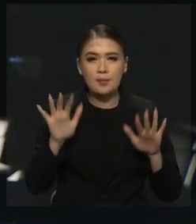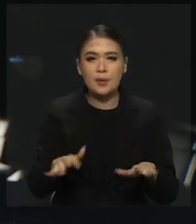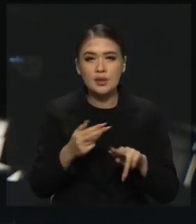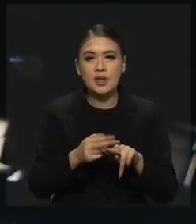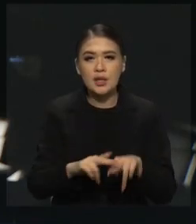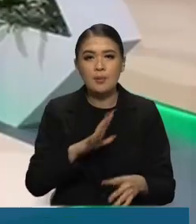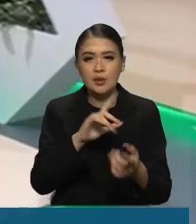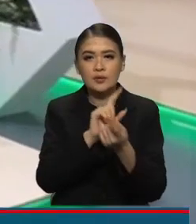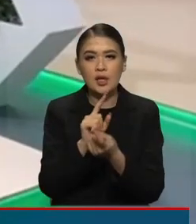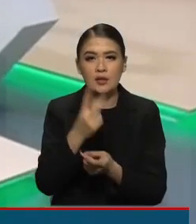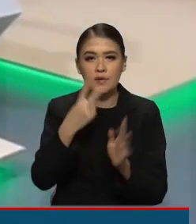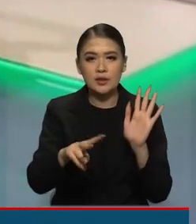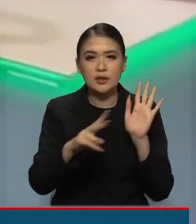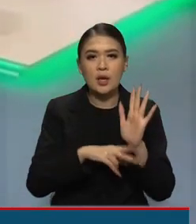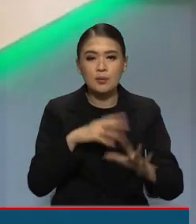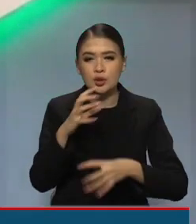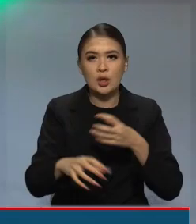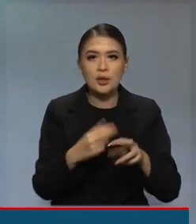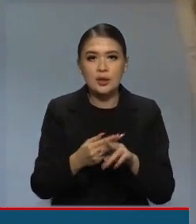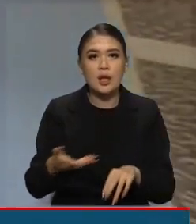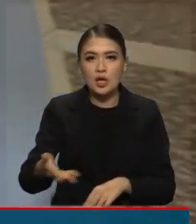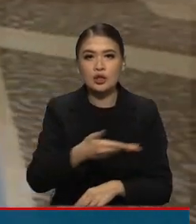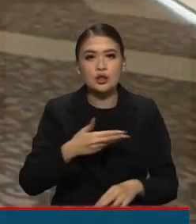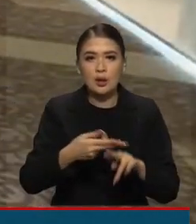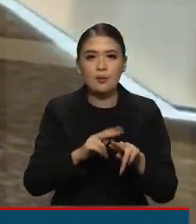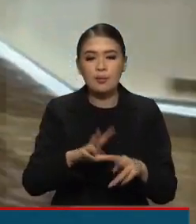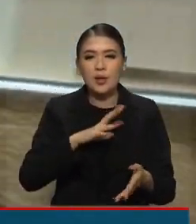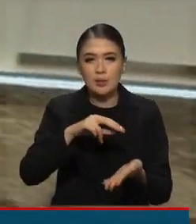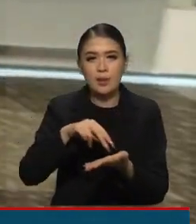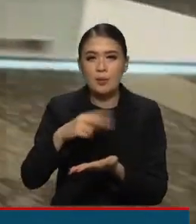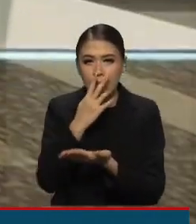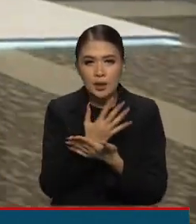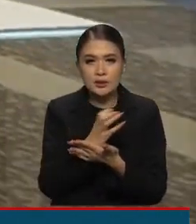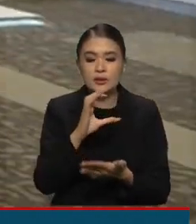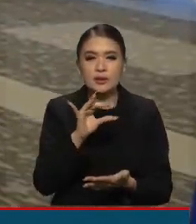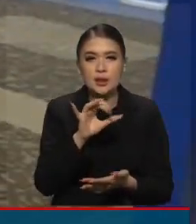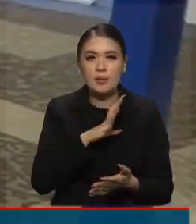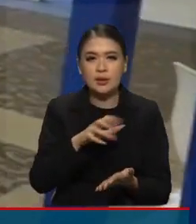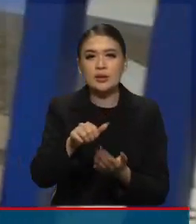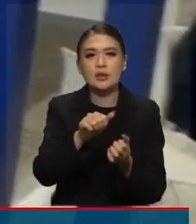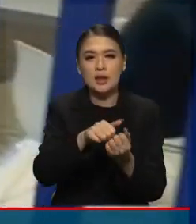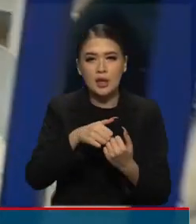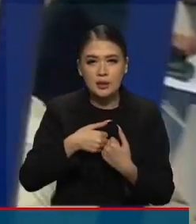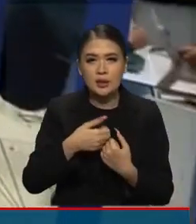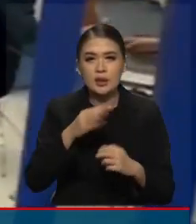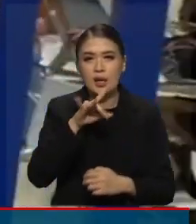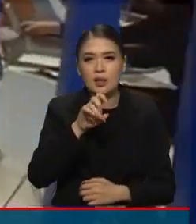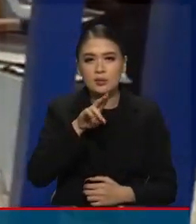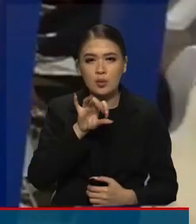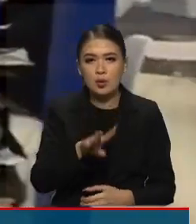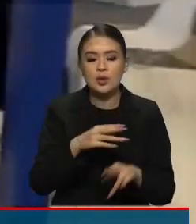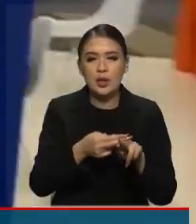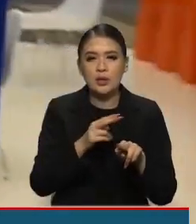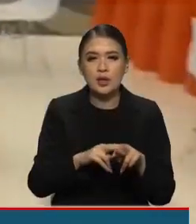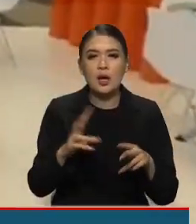площадке встретились 27 международных делегаций. Наши таможенники представили систему сканирования транспорта, алгоритм принятия решений